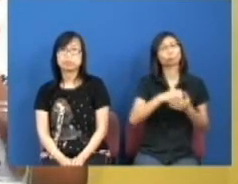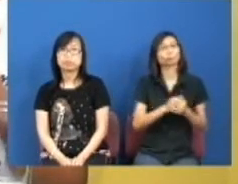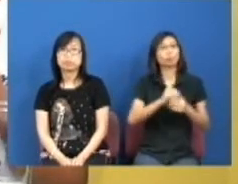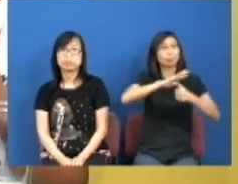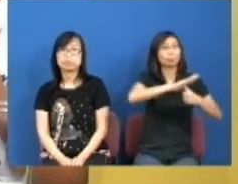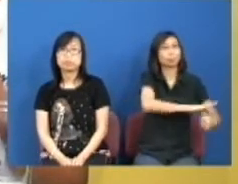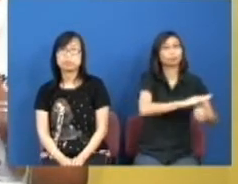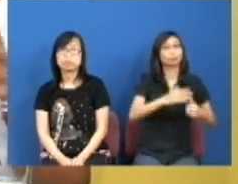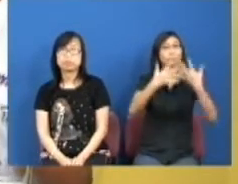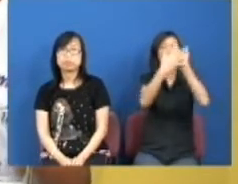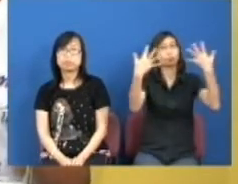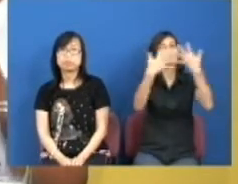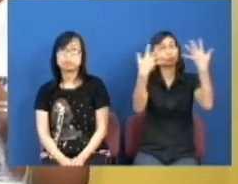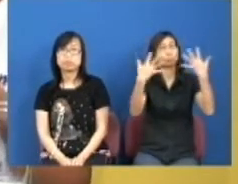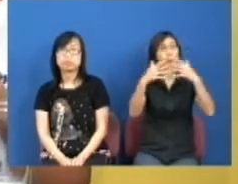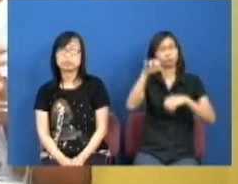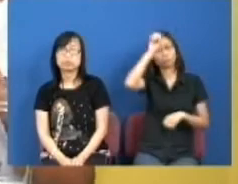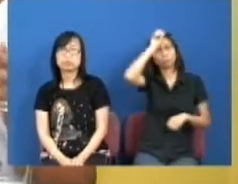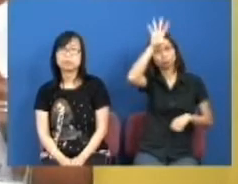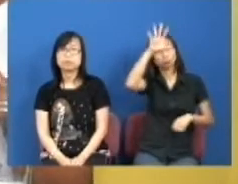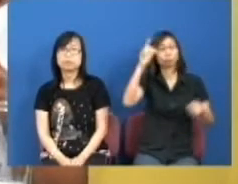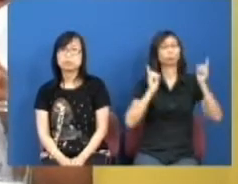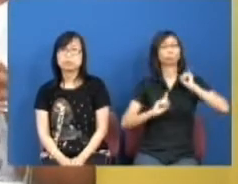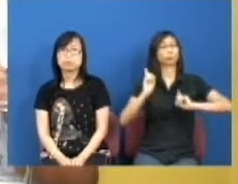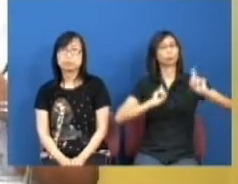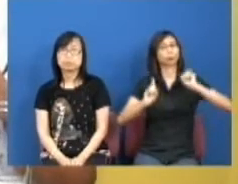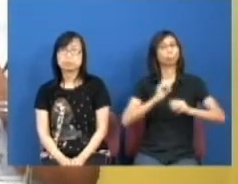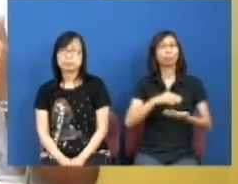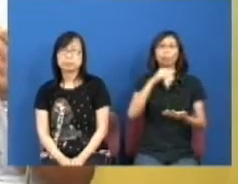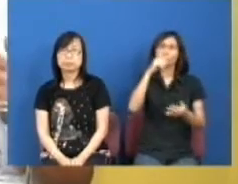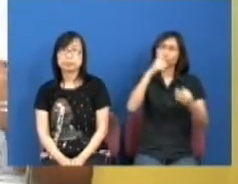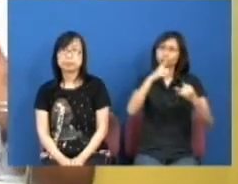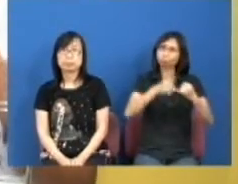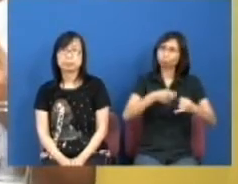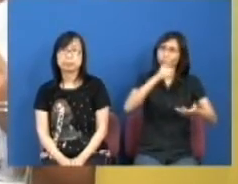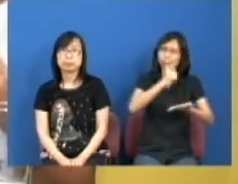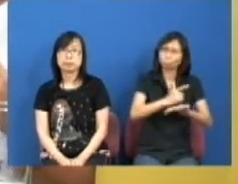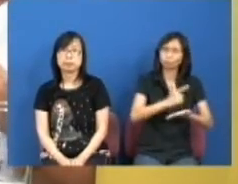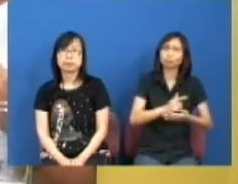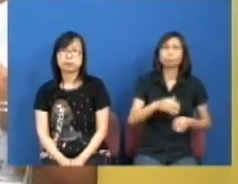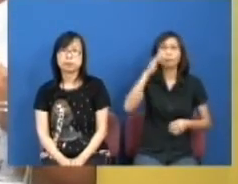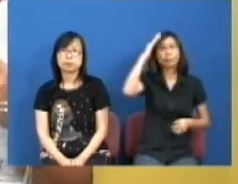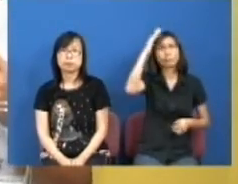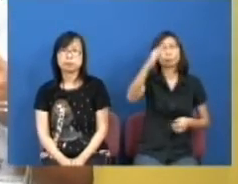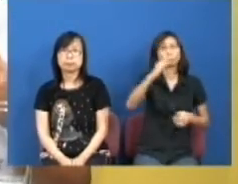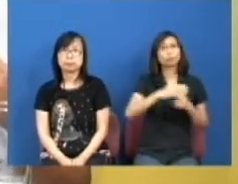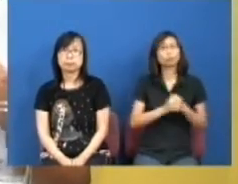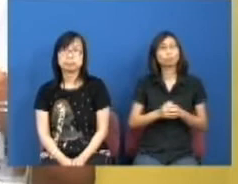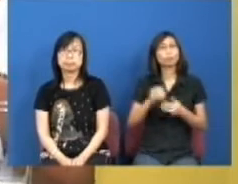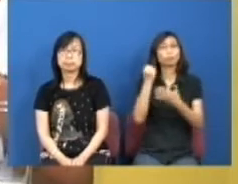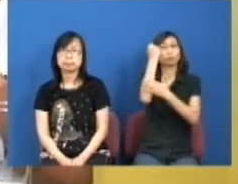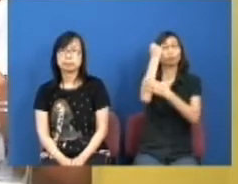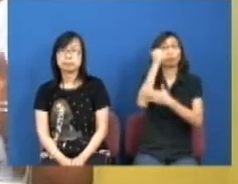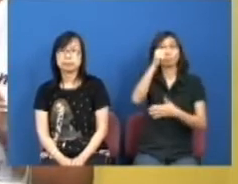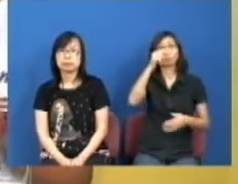係網絡空間嗰個創作自由，其實更加重要一樣嘢就係會唔會背後嘅目的就係話希望將反政府、批